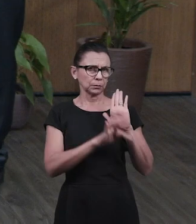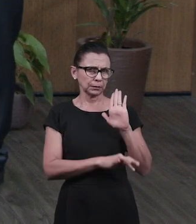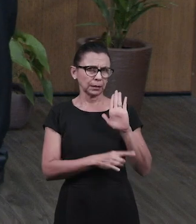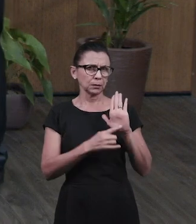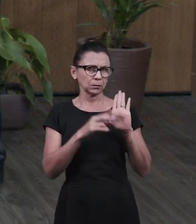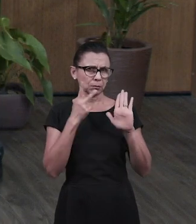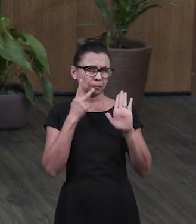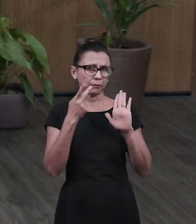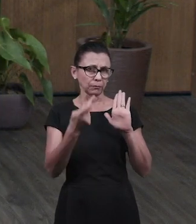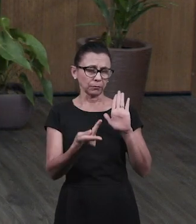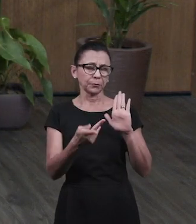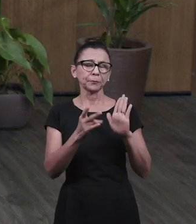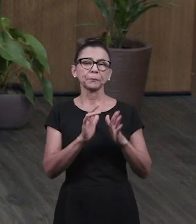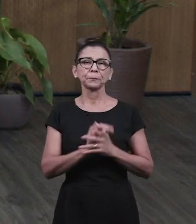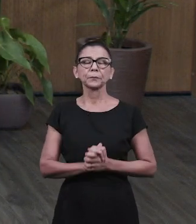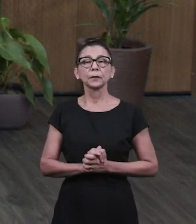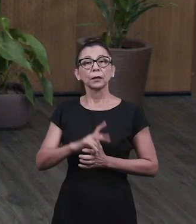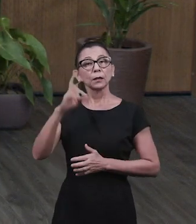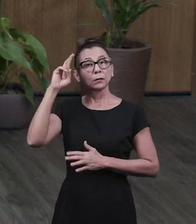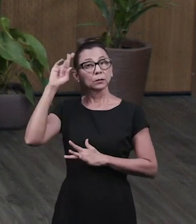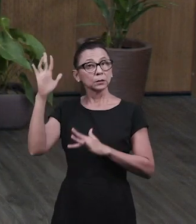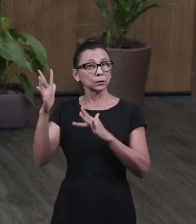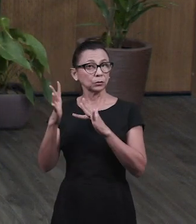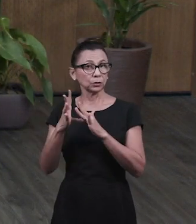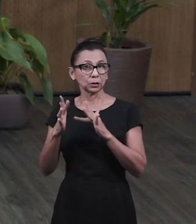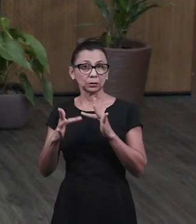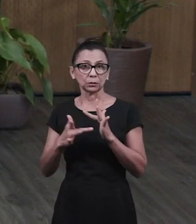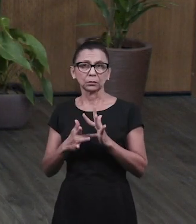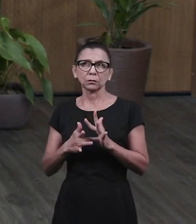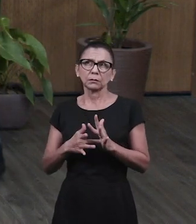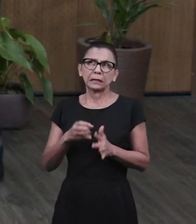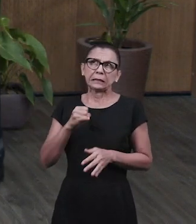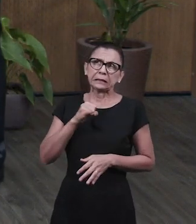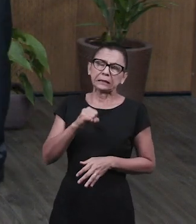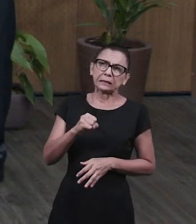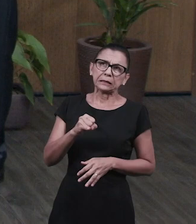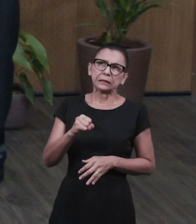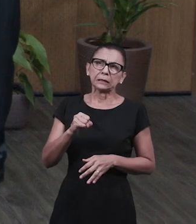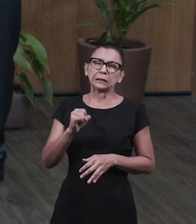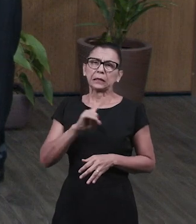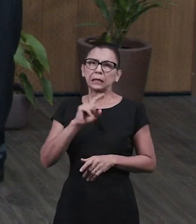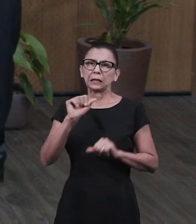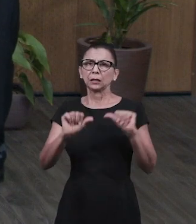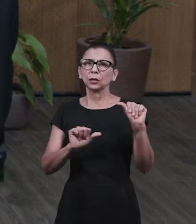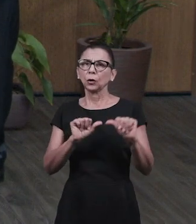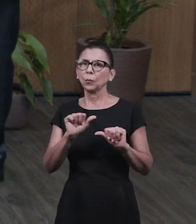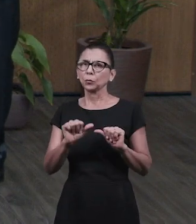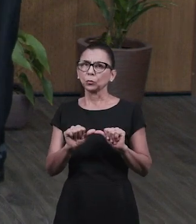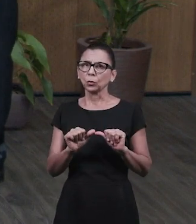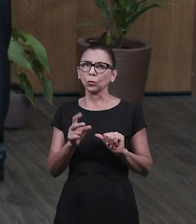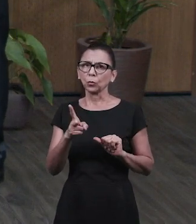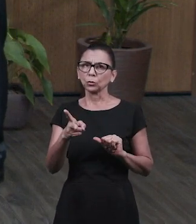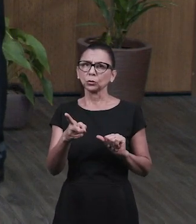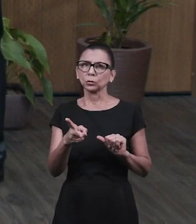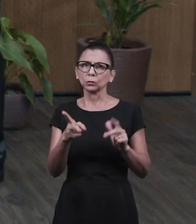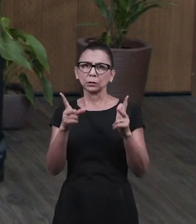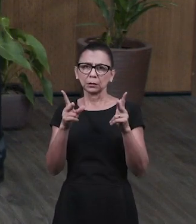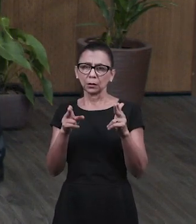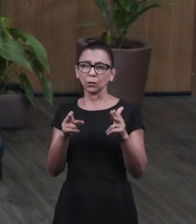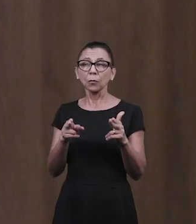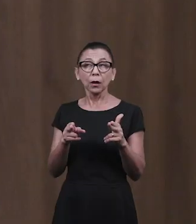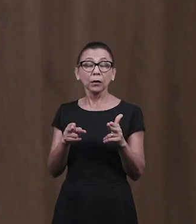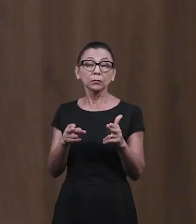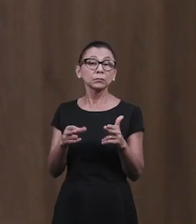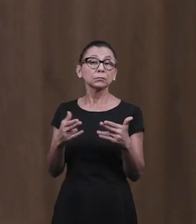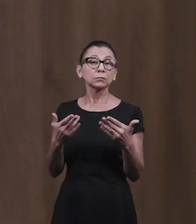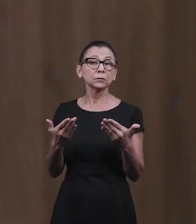Daniel, nous avons lu le texte, le Seigneur, Jésus, s'il n'a pas changé, s'il est le même, nous allons souligner